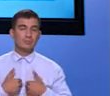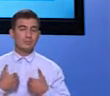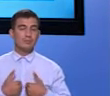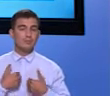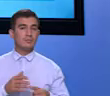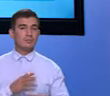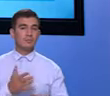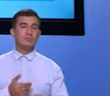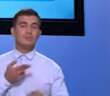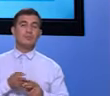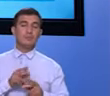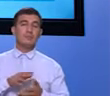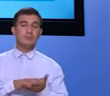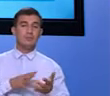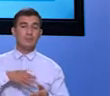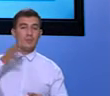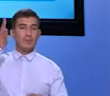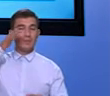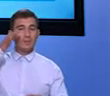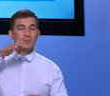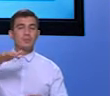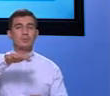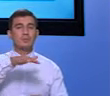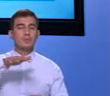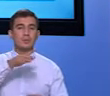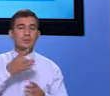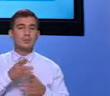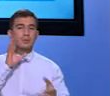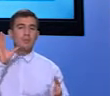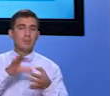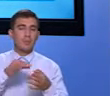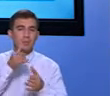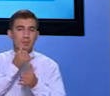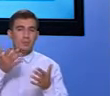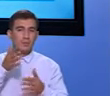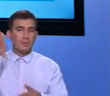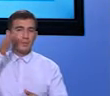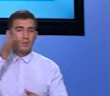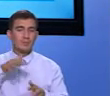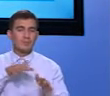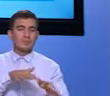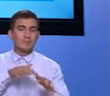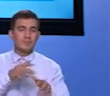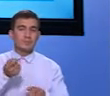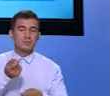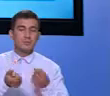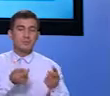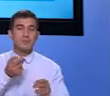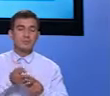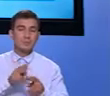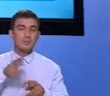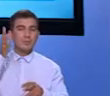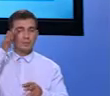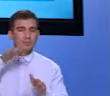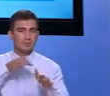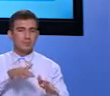qilingan va natijada suv yetib bormaydigan hududlarni ham rivojlantirib, u hududlarni ham hosildor yerlarga aylantirishga